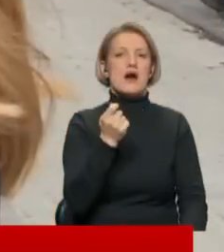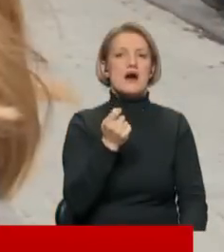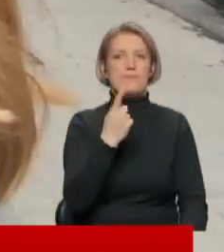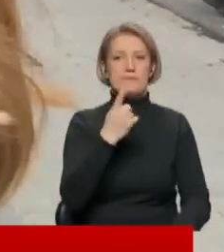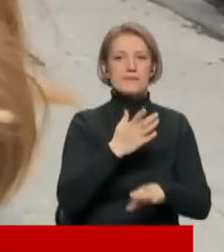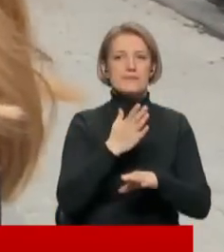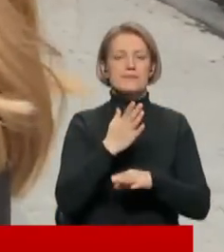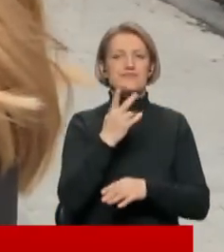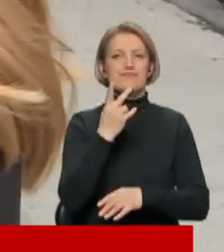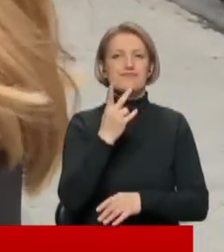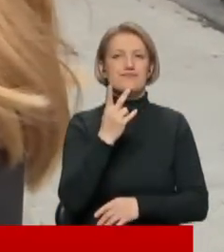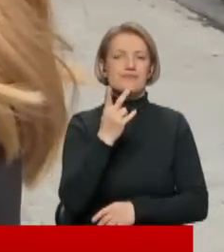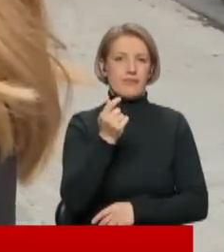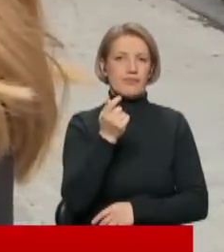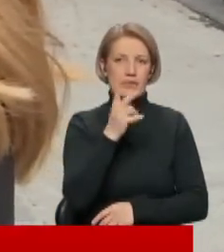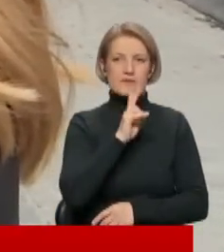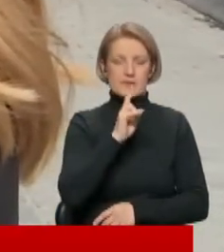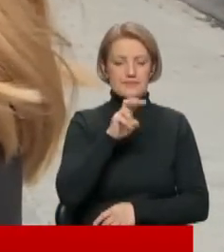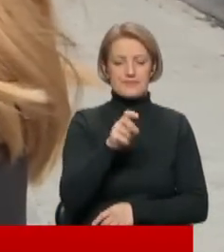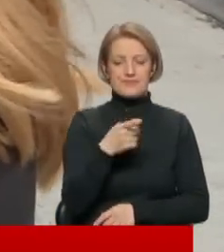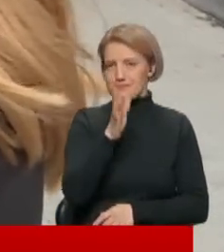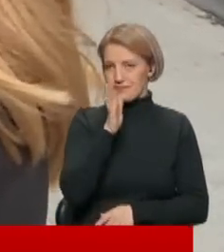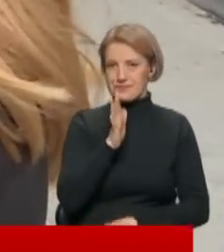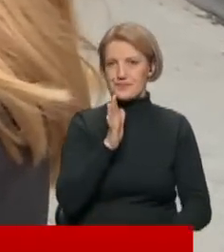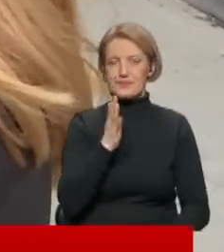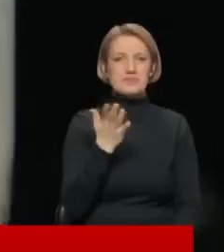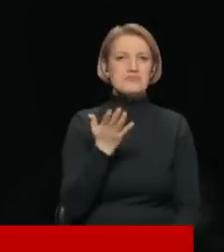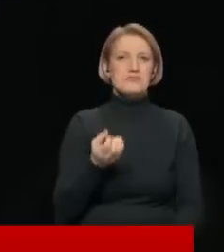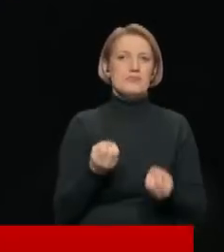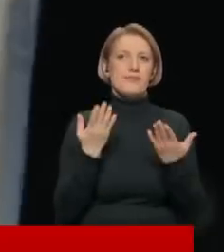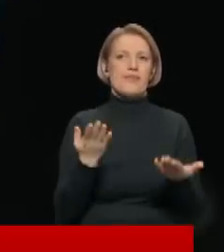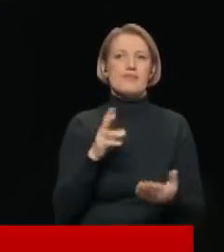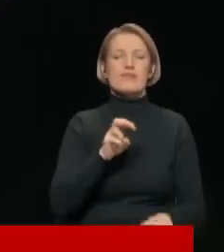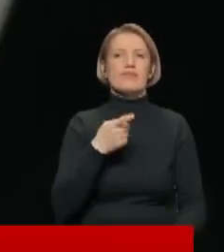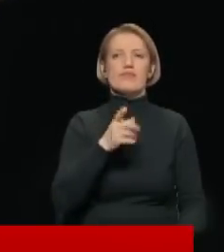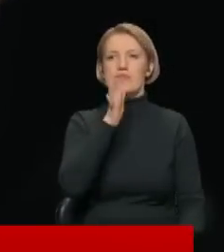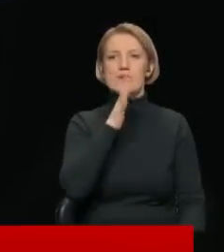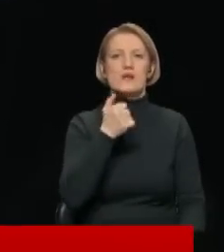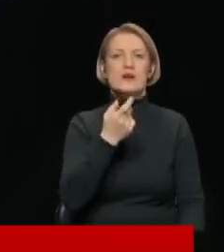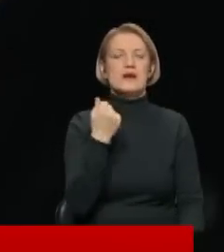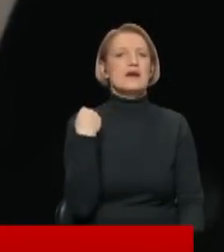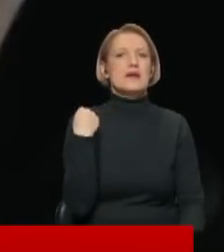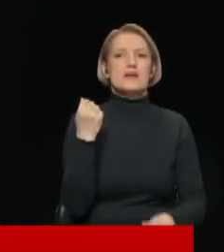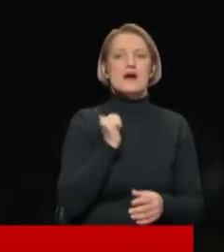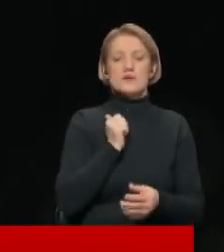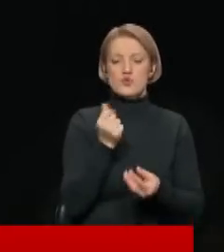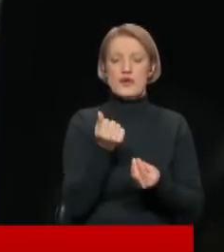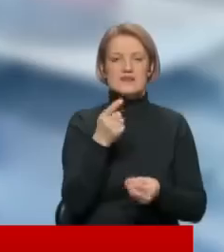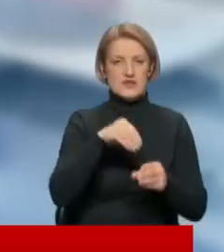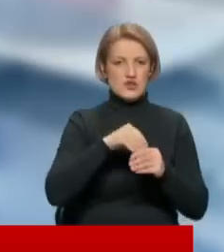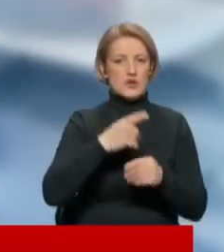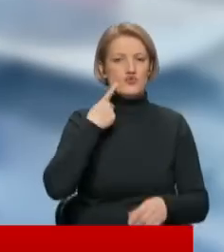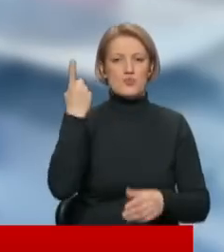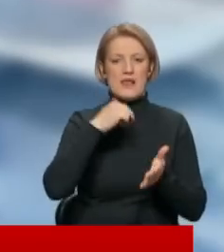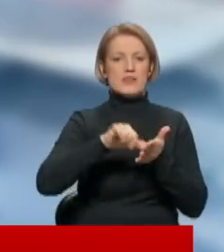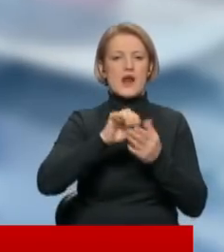bir teneke olmuş 200 lira yani 8.500 neye yetecek 8 506 liralık yeni asgari ücret için Cumhuriyet